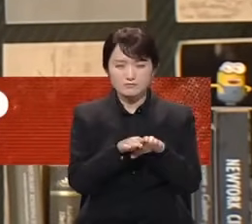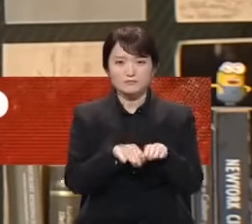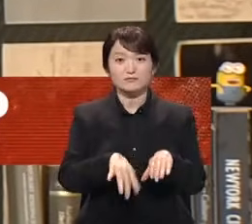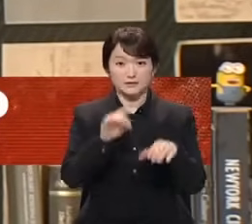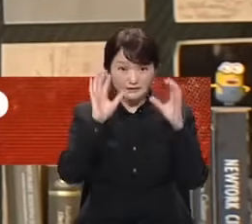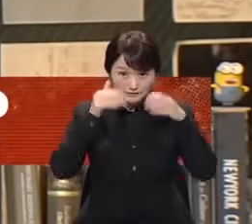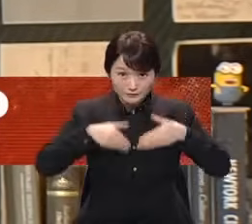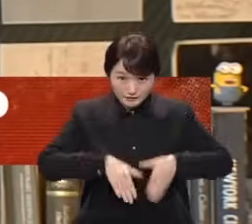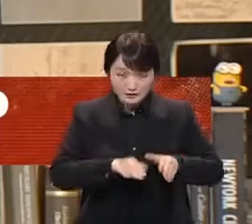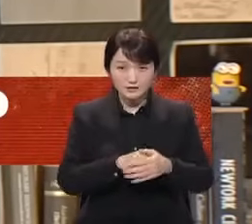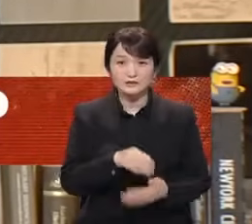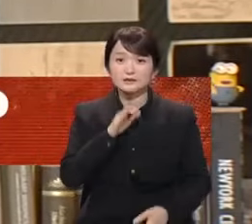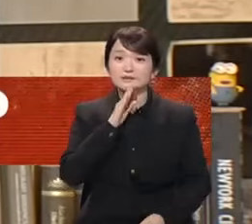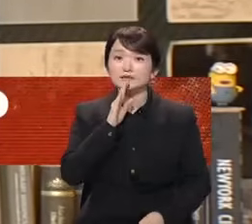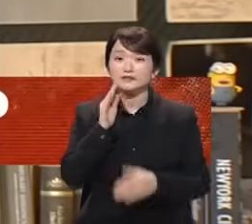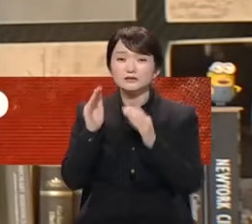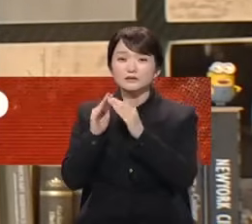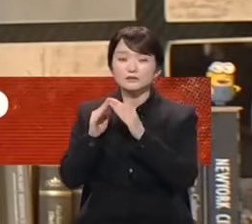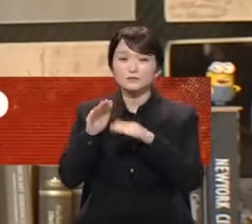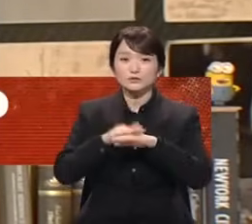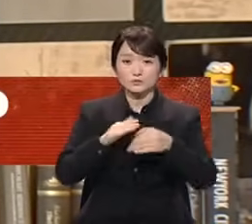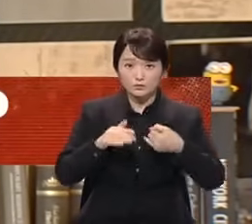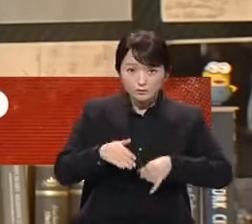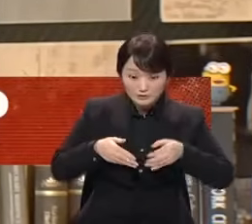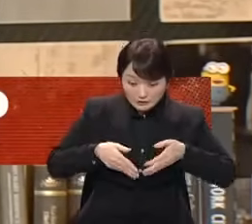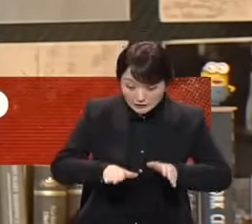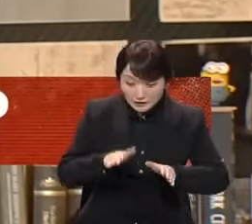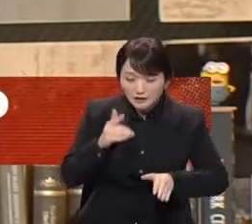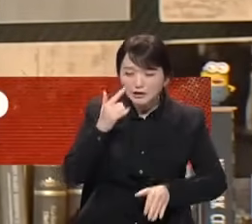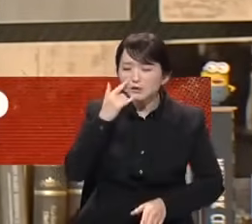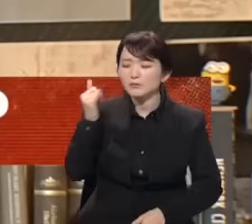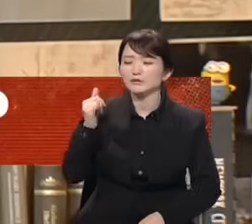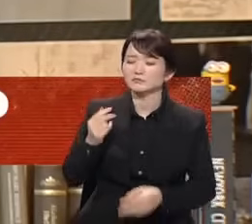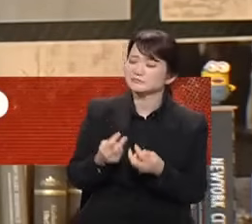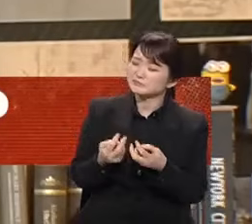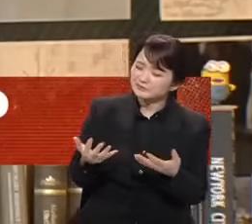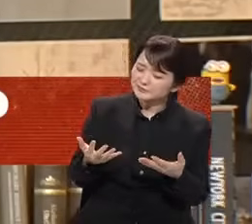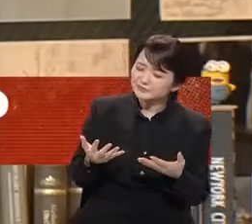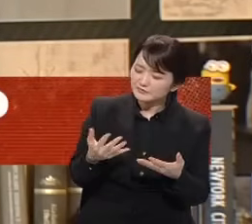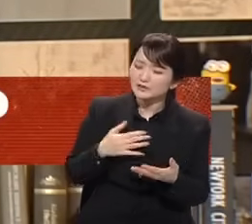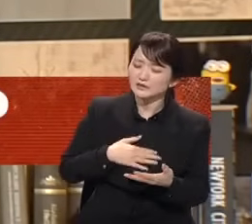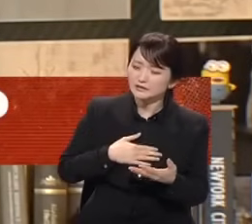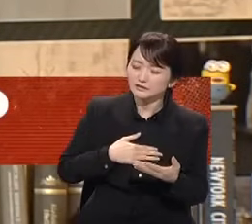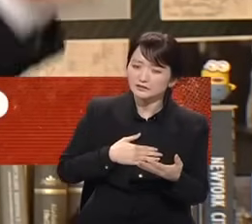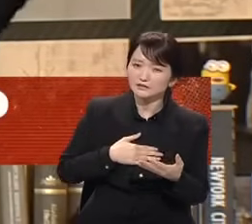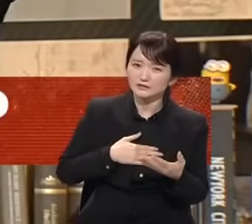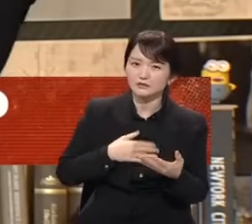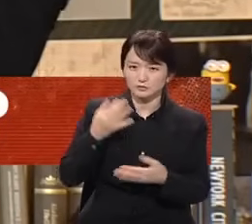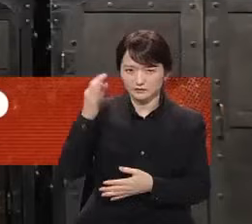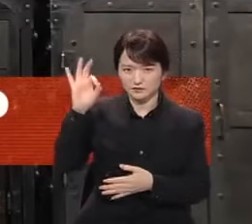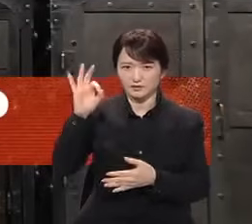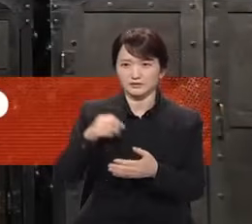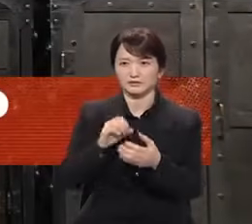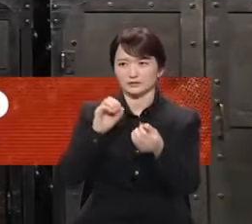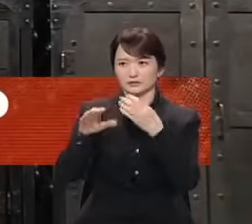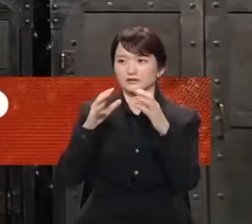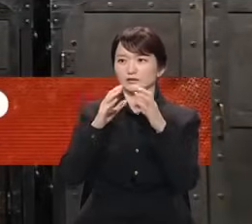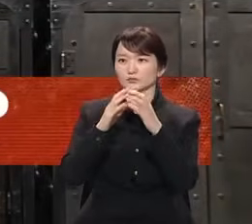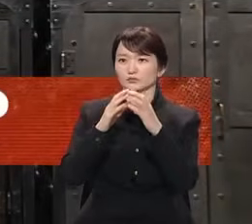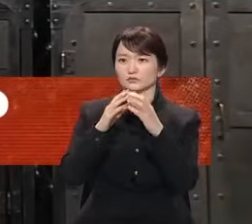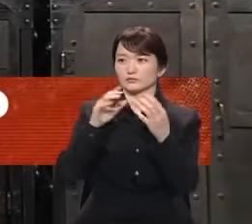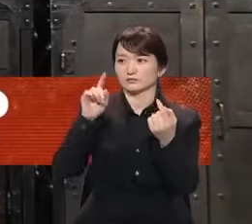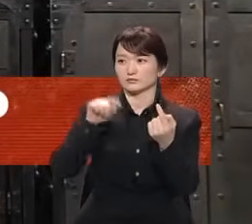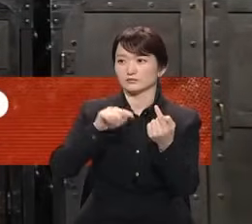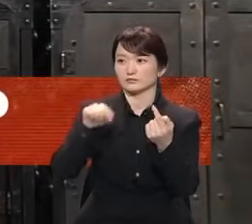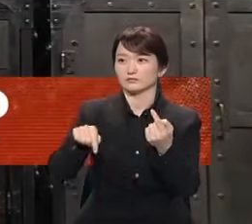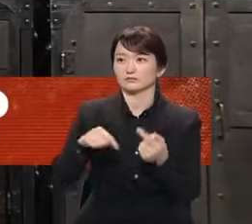나. 친정에 손주 데리고 가면 엄마 아빠 못 이기는 척하고 받아줘. 자식 이기는 부모 없다, 너. 동그라미. 아우,